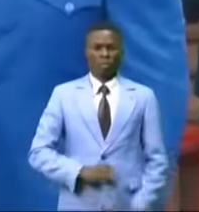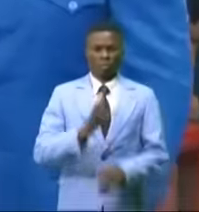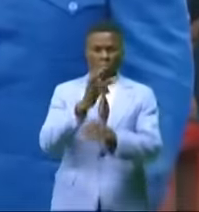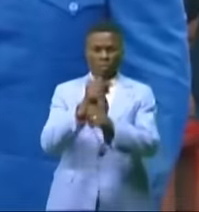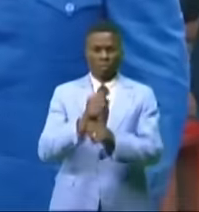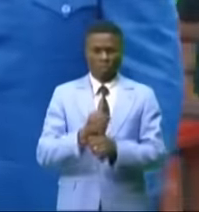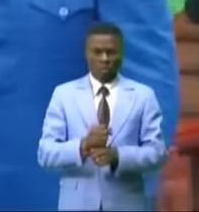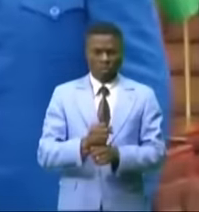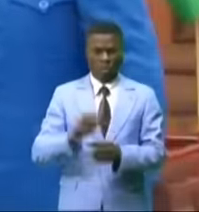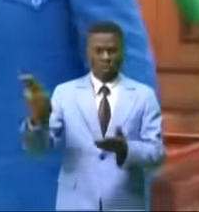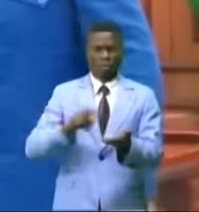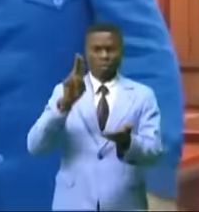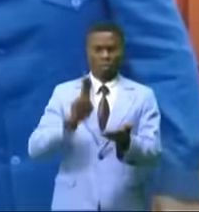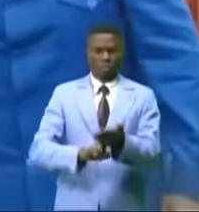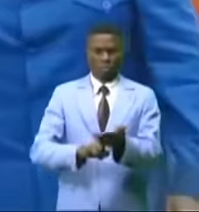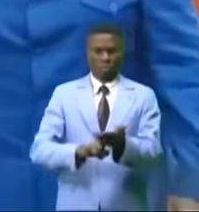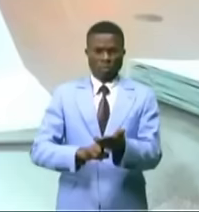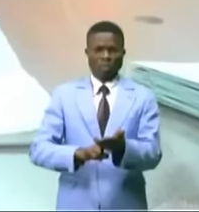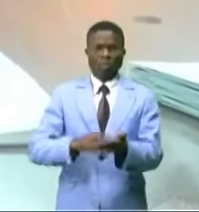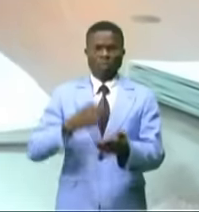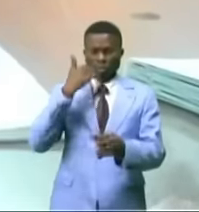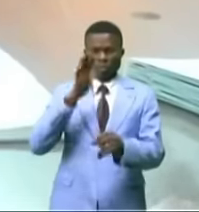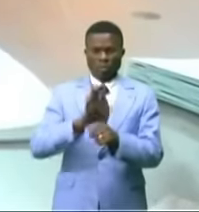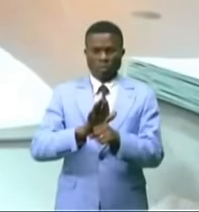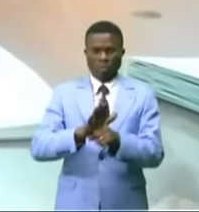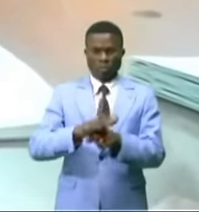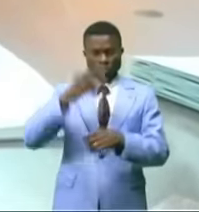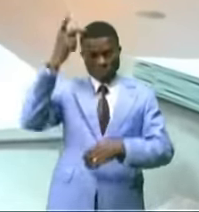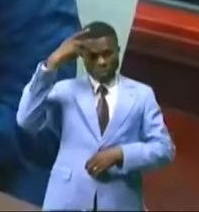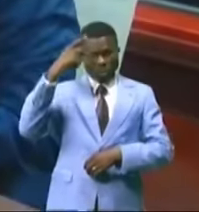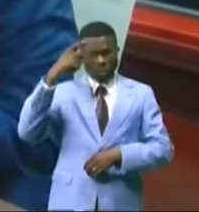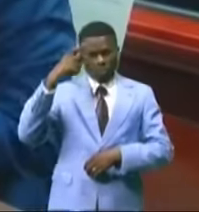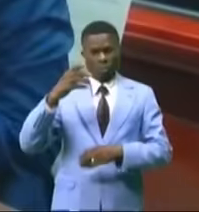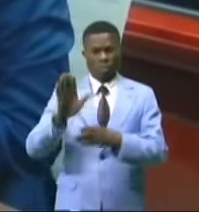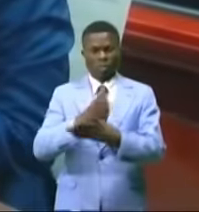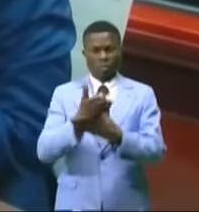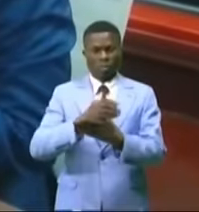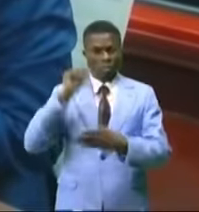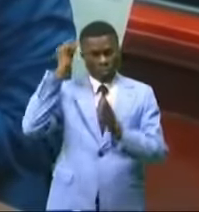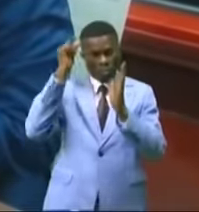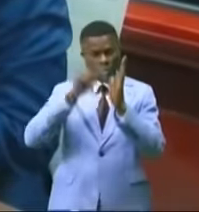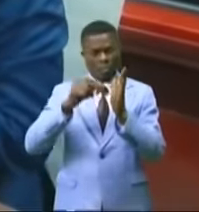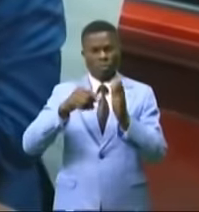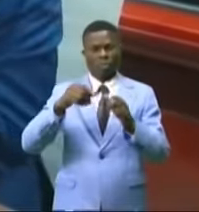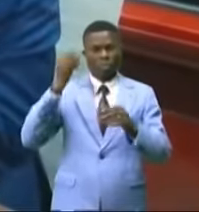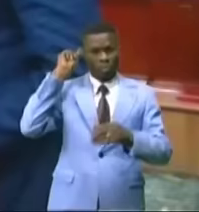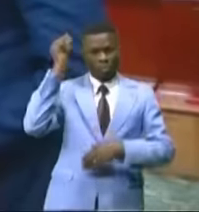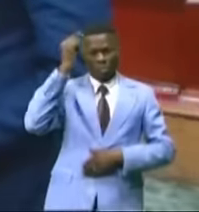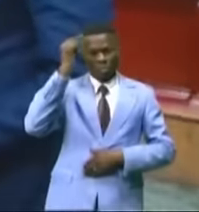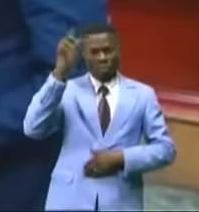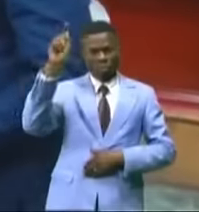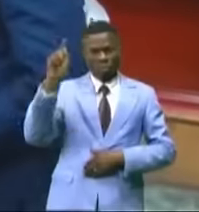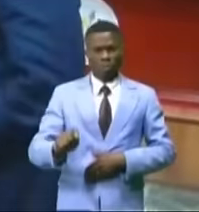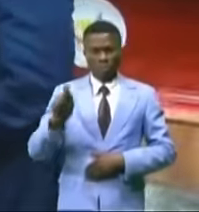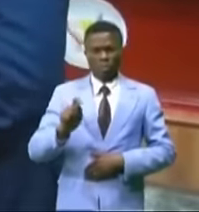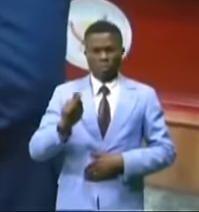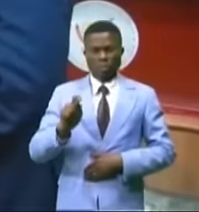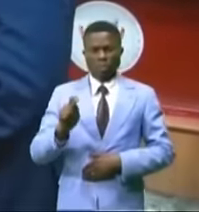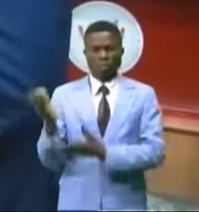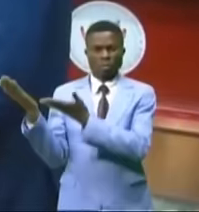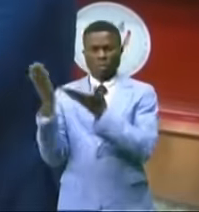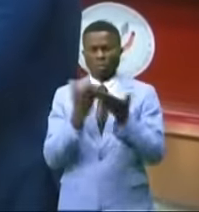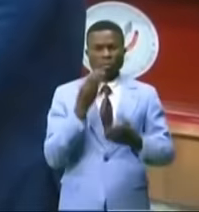d'obtenir la signature d'un compromis politique entre le gouvernement tchadien, représenté par son porte-parole